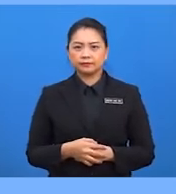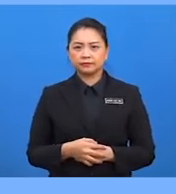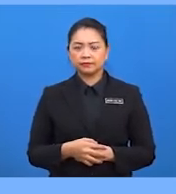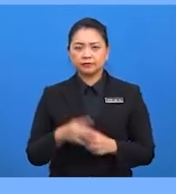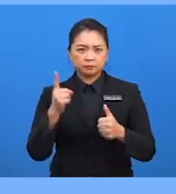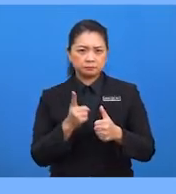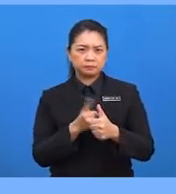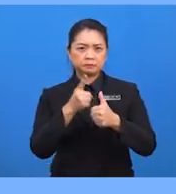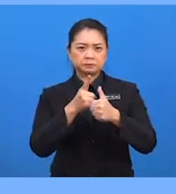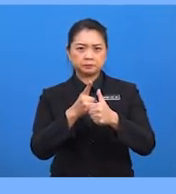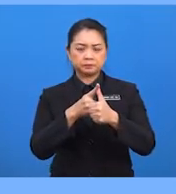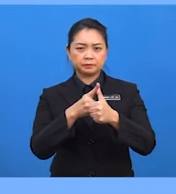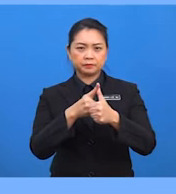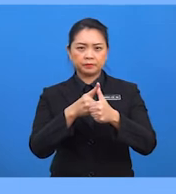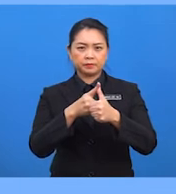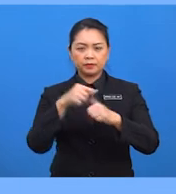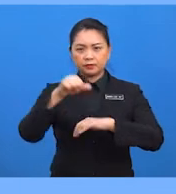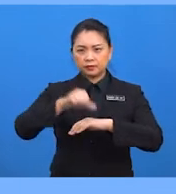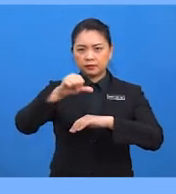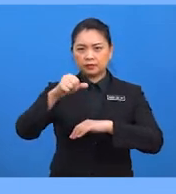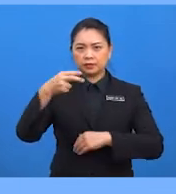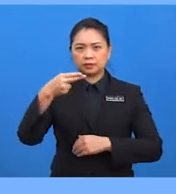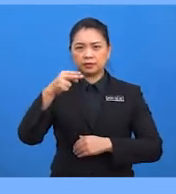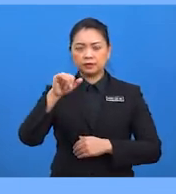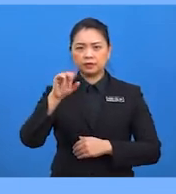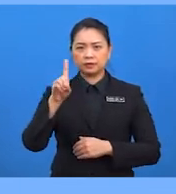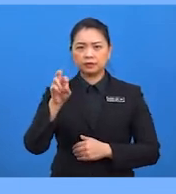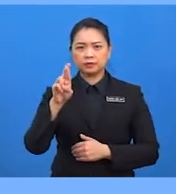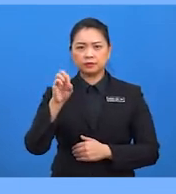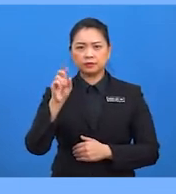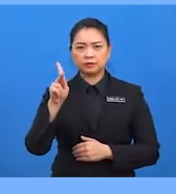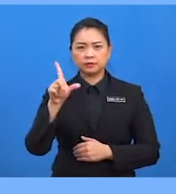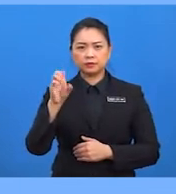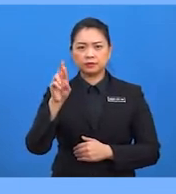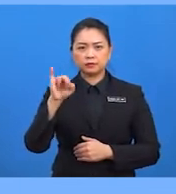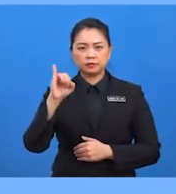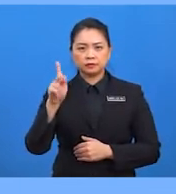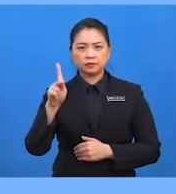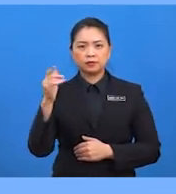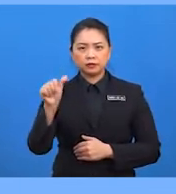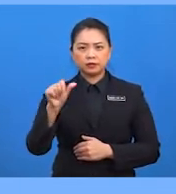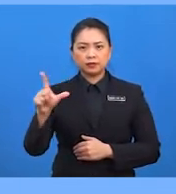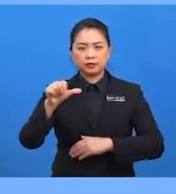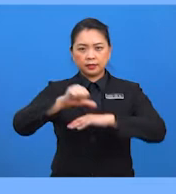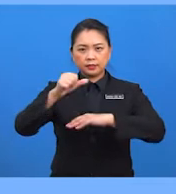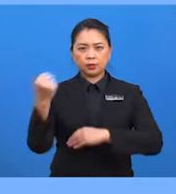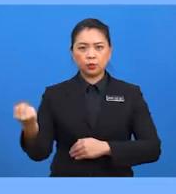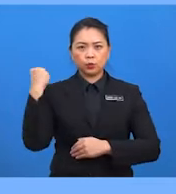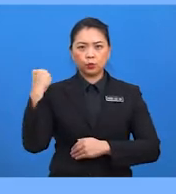Isi yang pertama. Asid hidroklorik ialah asid kuat,